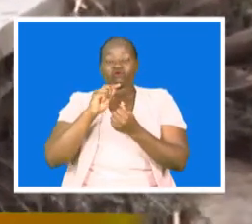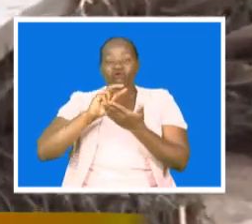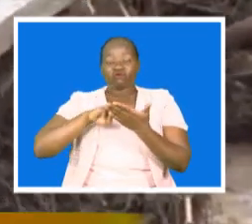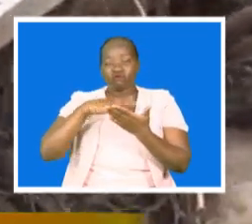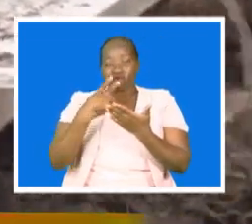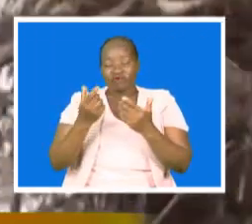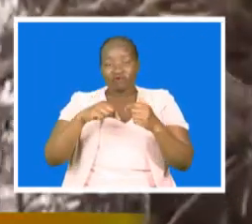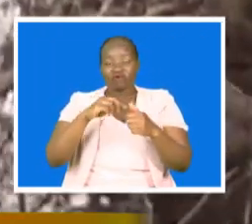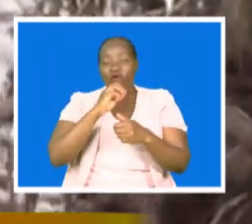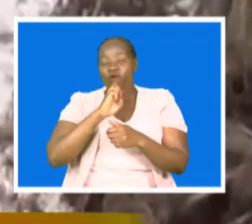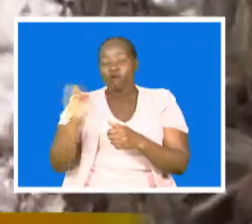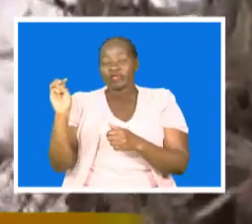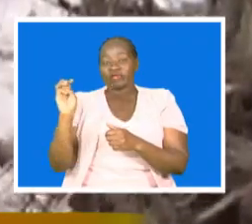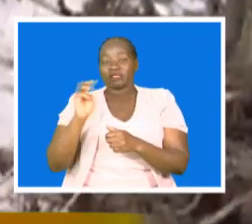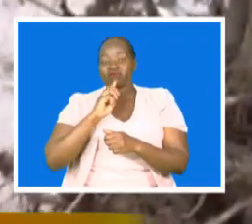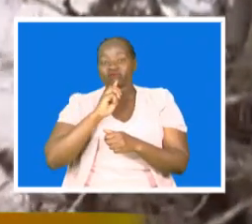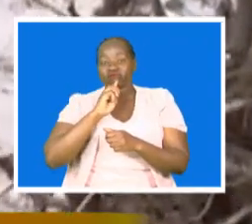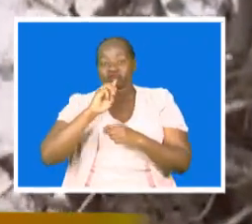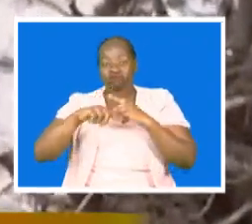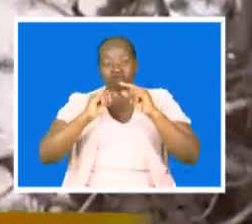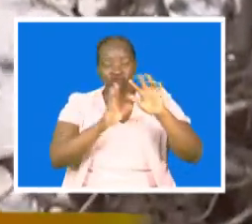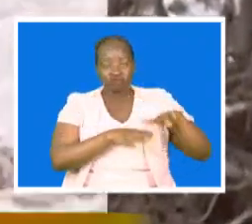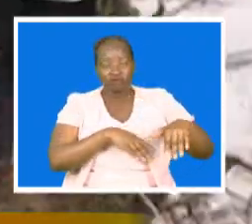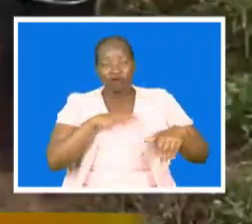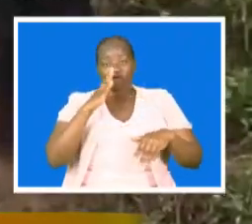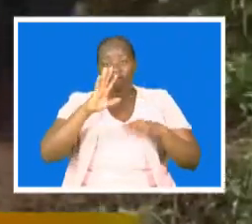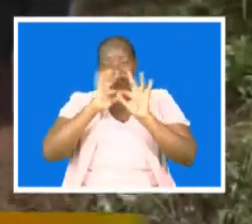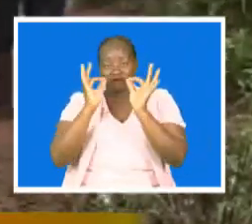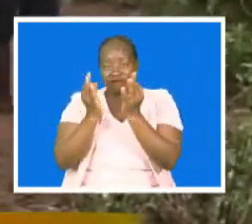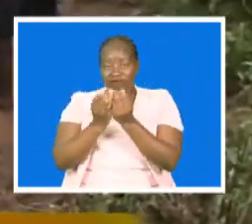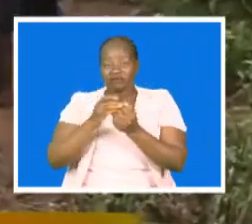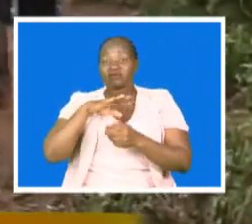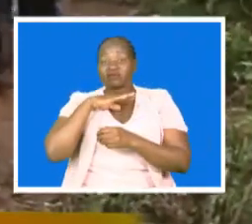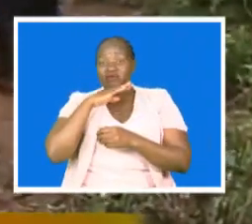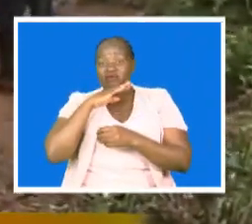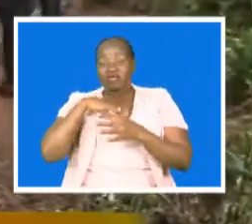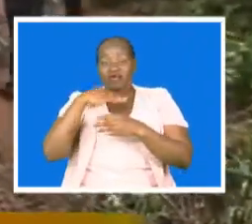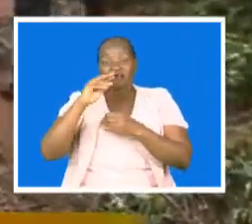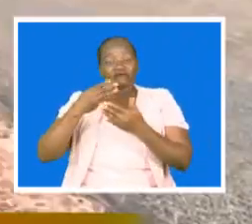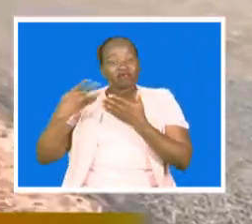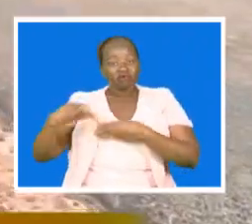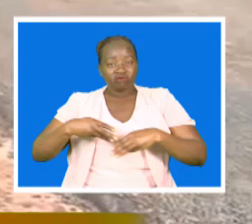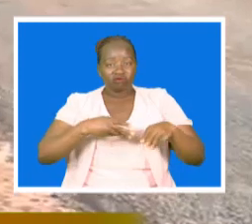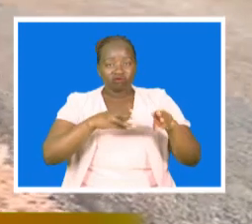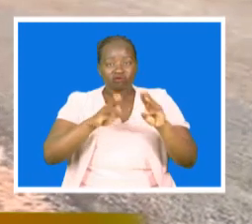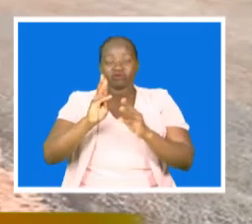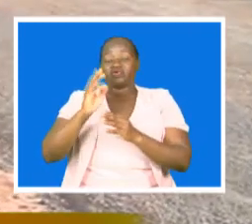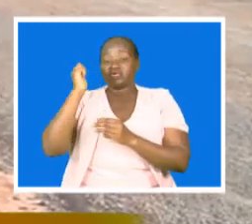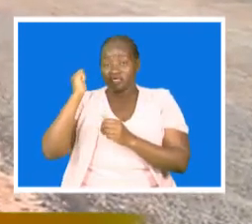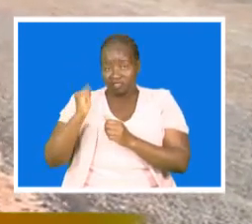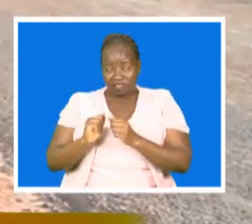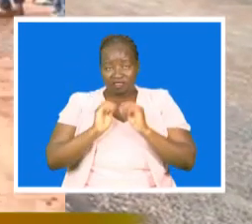wa West Pokot kuthie na bere. Aduatano a family emwe kukua dhudha wa guzere lio ne mae mwe na wa